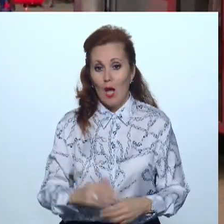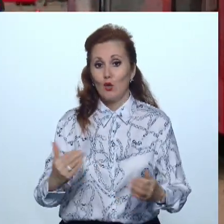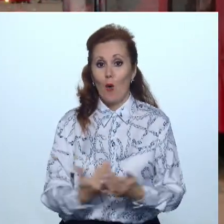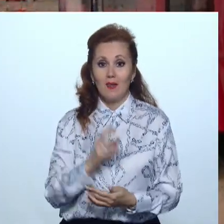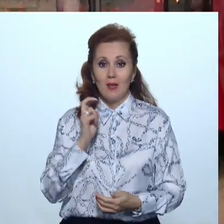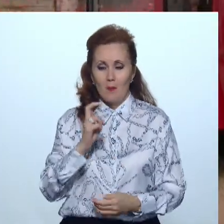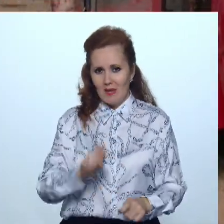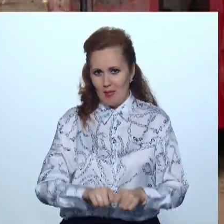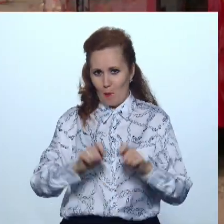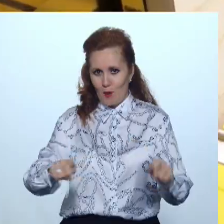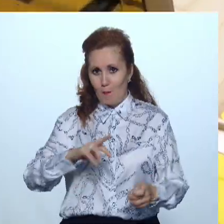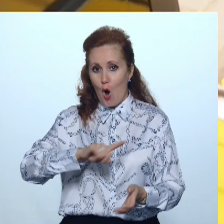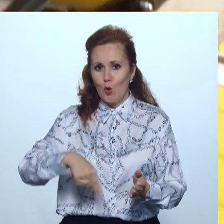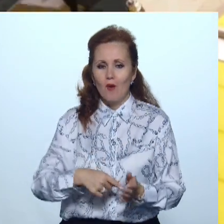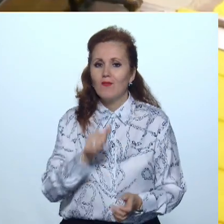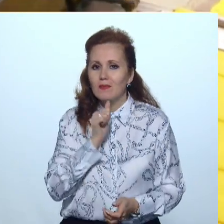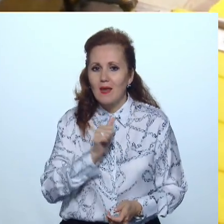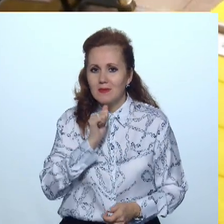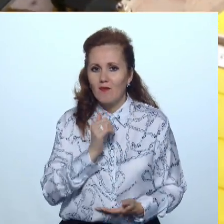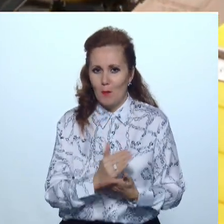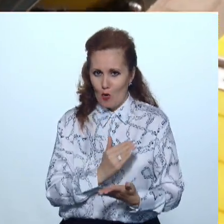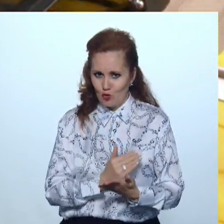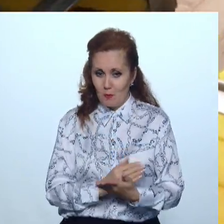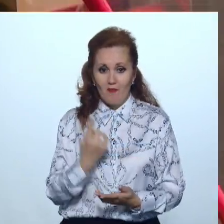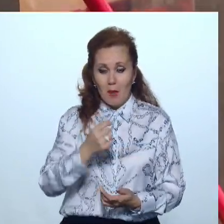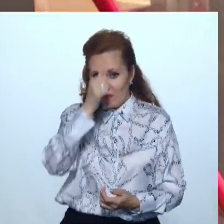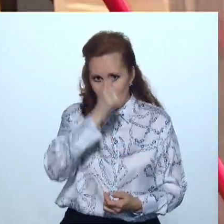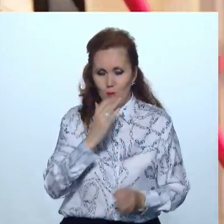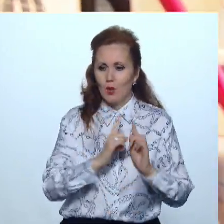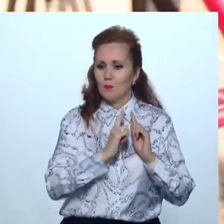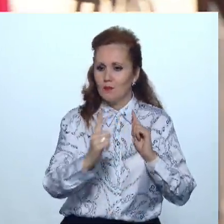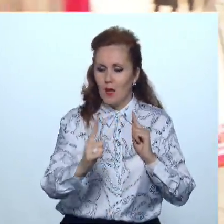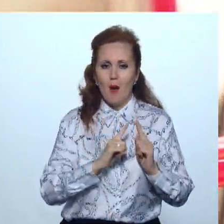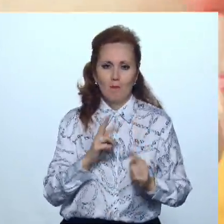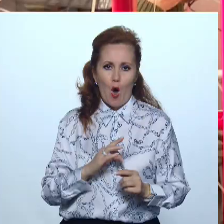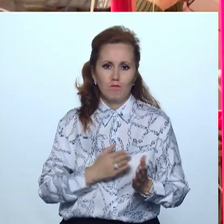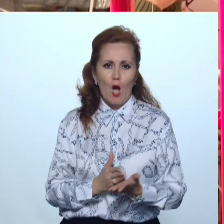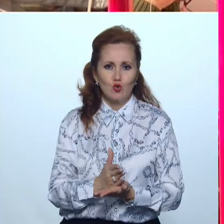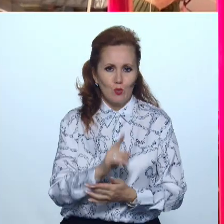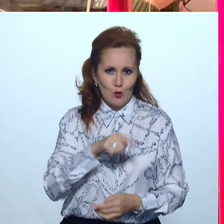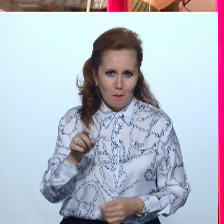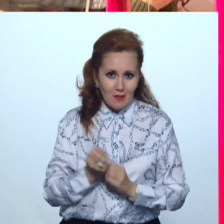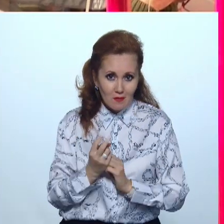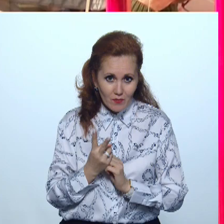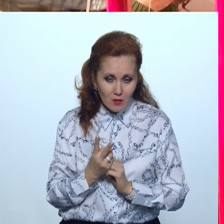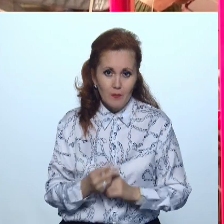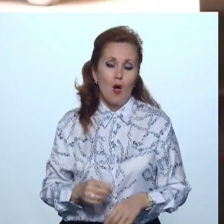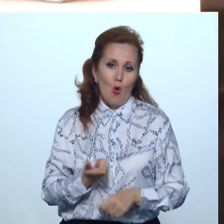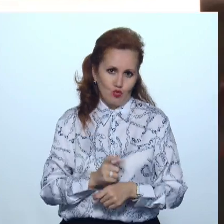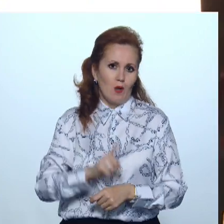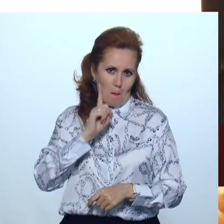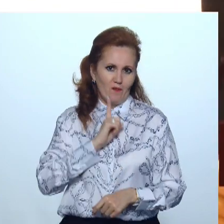Новый трамвай запустили по городу пока в тестовом режиме. В первый месяц он будет курсировать по 12-му маршруту. В целом достаточно